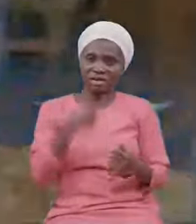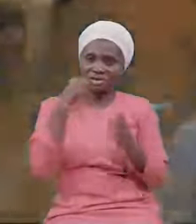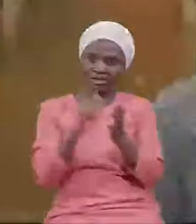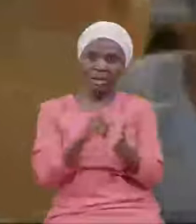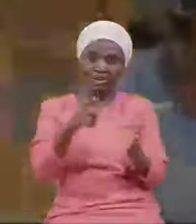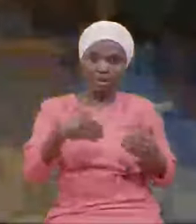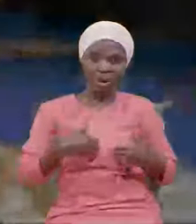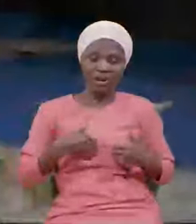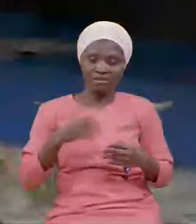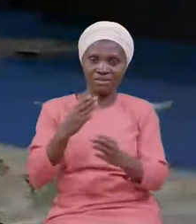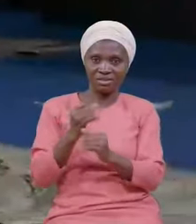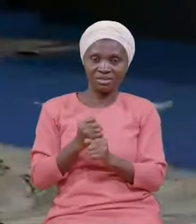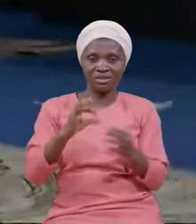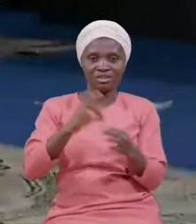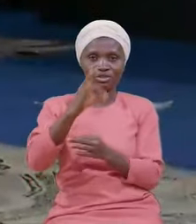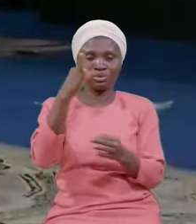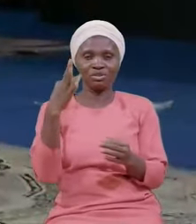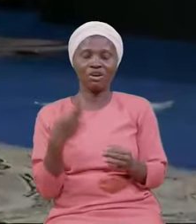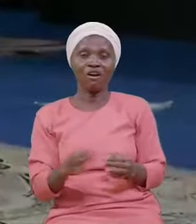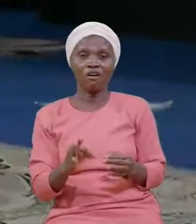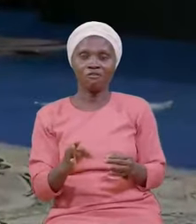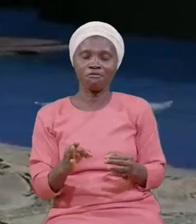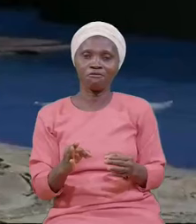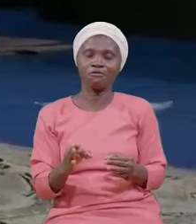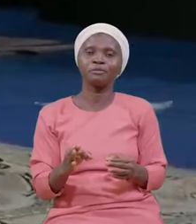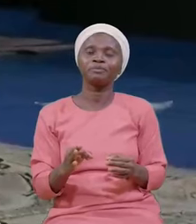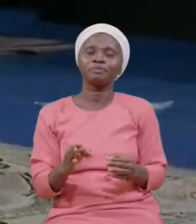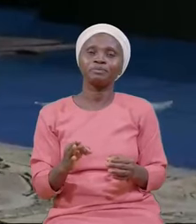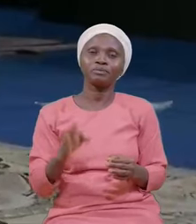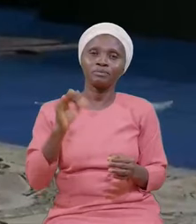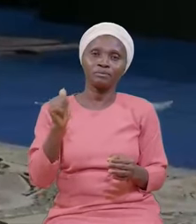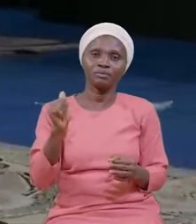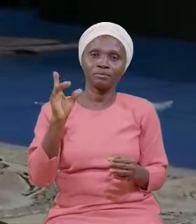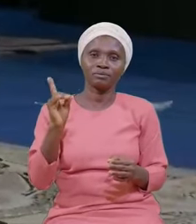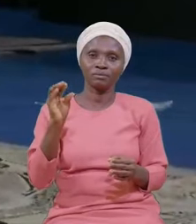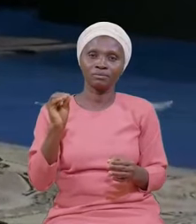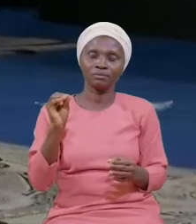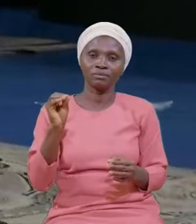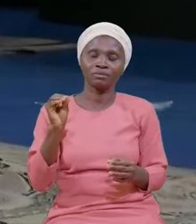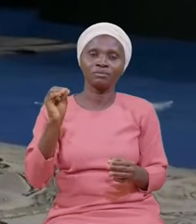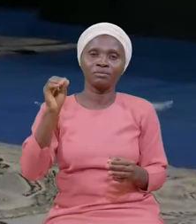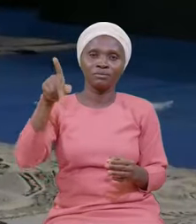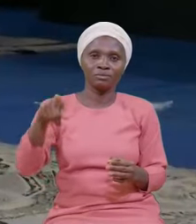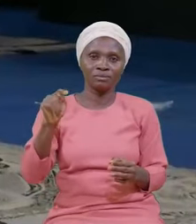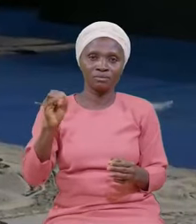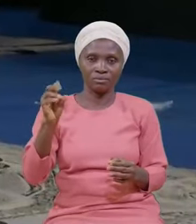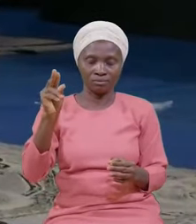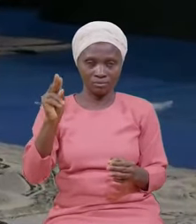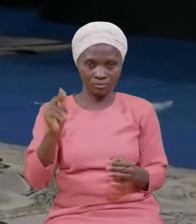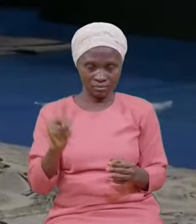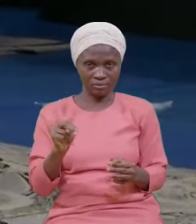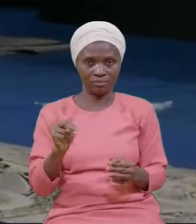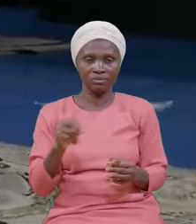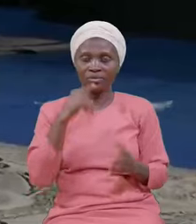l'esprit d'adoption par lequel nous crions Abba Père. Verset 16.